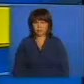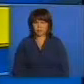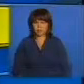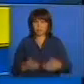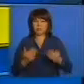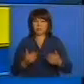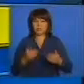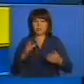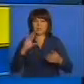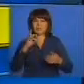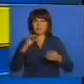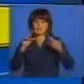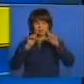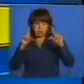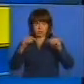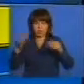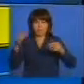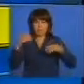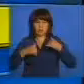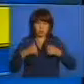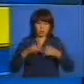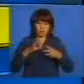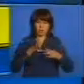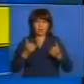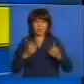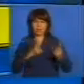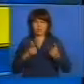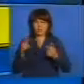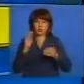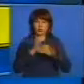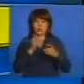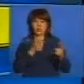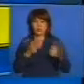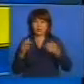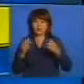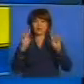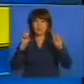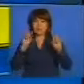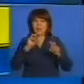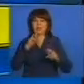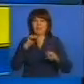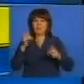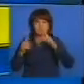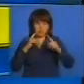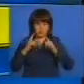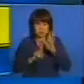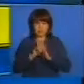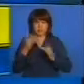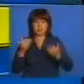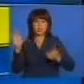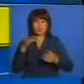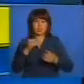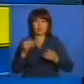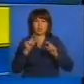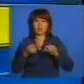Бүгін елордадағы Назарбаев зияткерлік мектебінде педагогикалық инновация әзірлеуден енгізуге дайын деген тақырыпта тамыз конференциясы басталды. Жиынға барлық